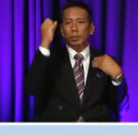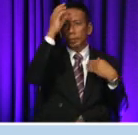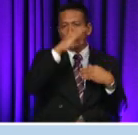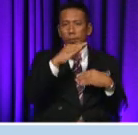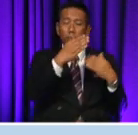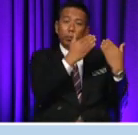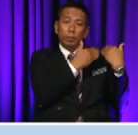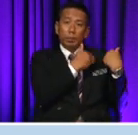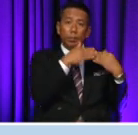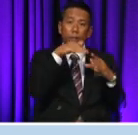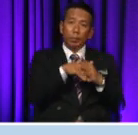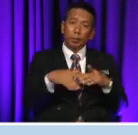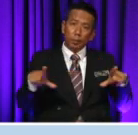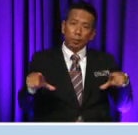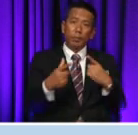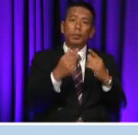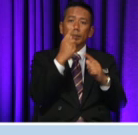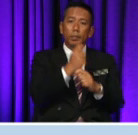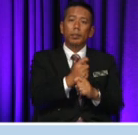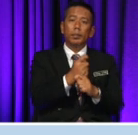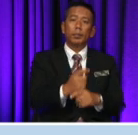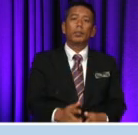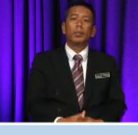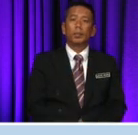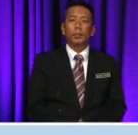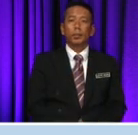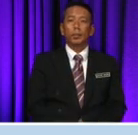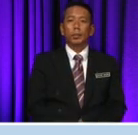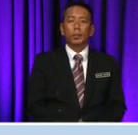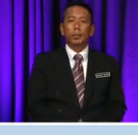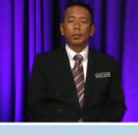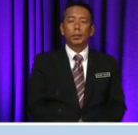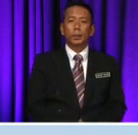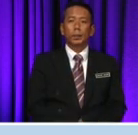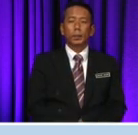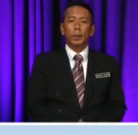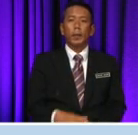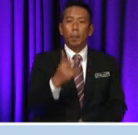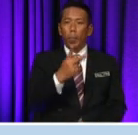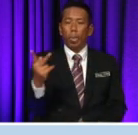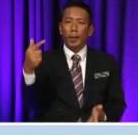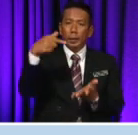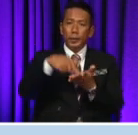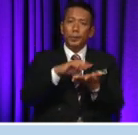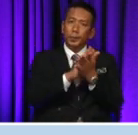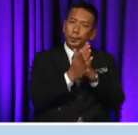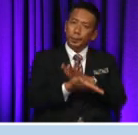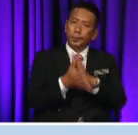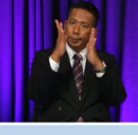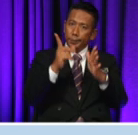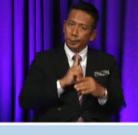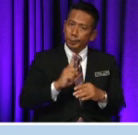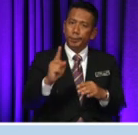jawab dalam melaksanakan tugasnya ini adalah uraian perkara ini menjadikan umat Islam